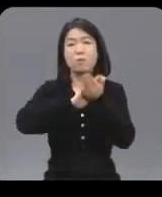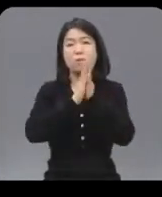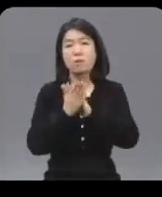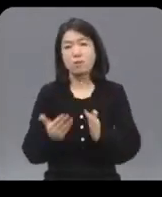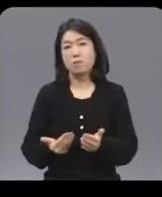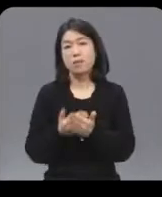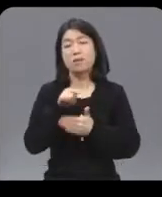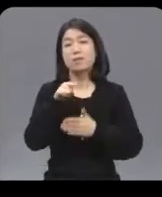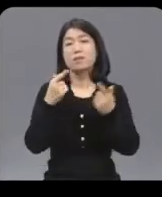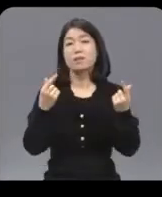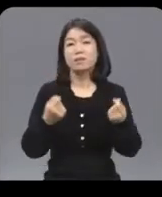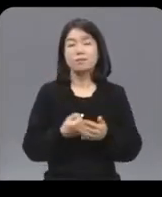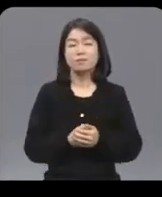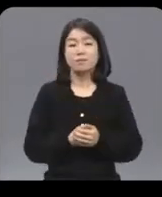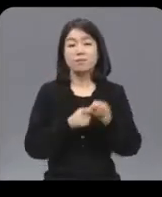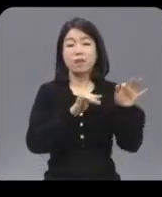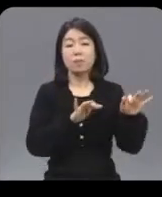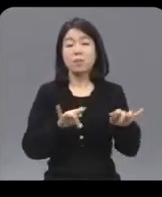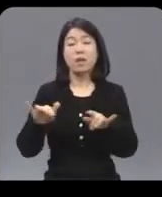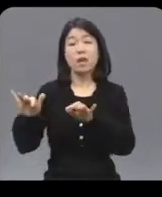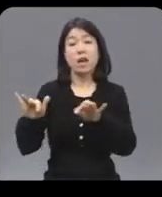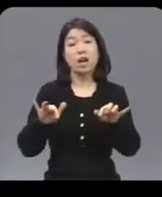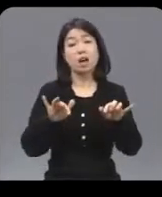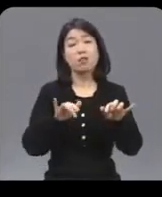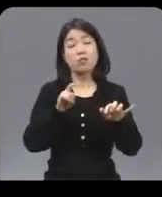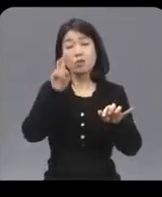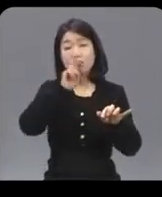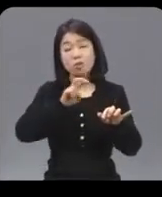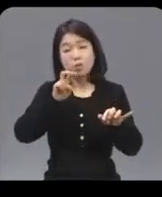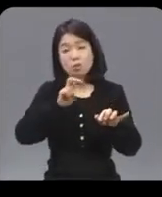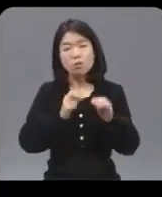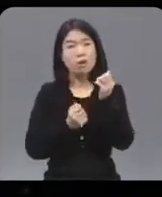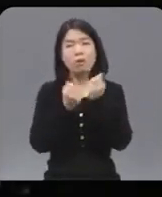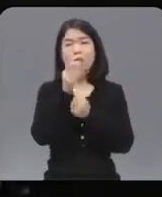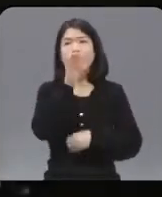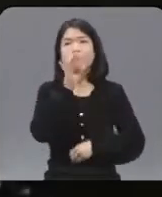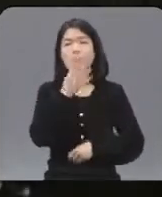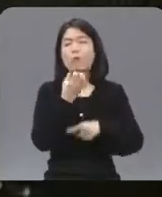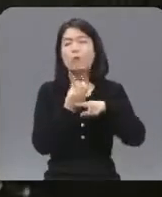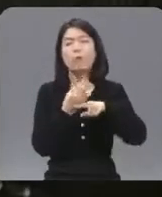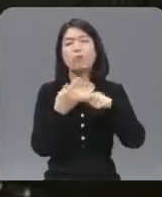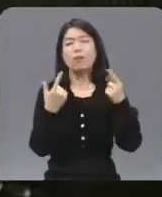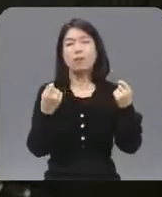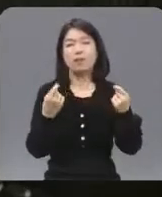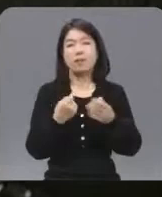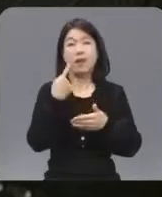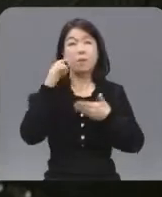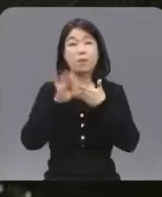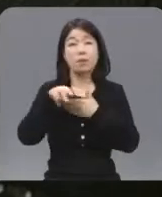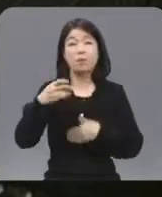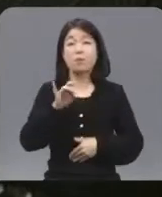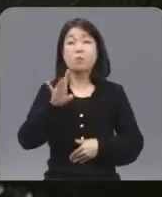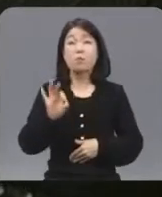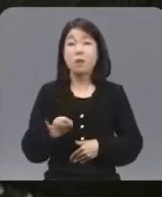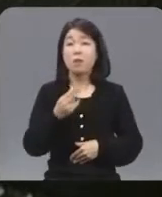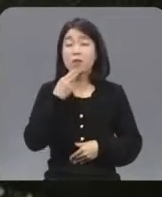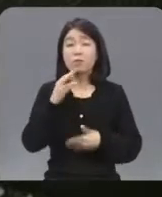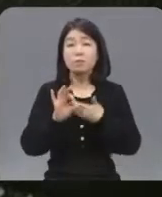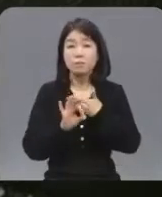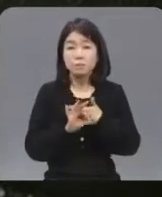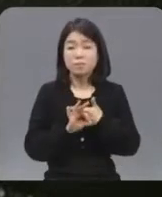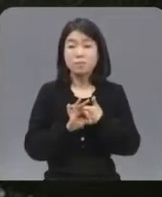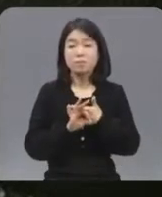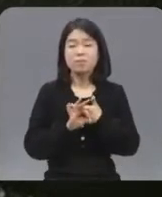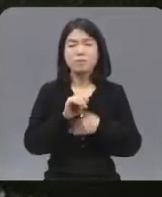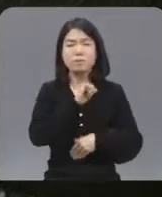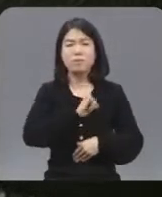발전이요. 피아노 소나타 작품들은 해명 불가능한 보물입니다. 만약 쇼팽이 존재하지 않는다면